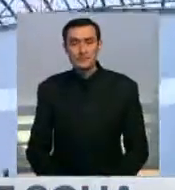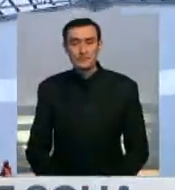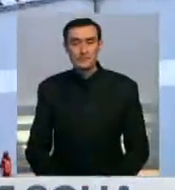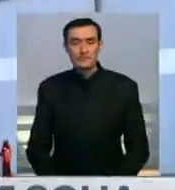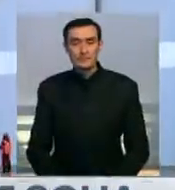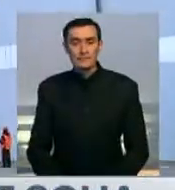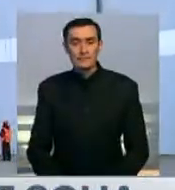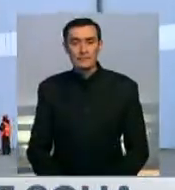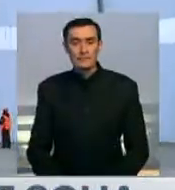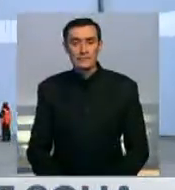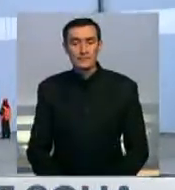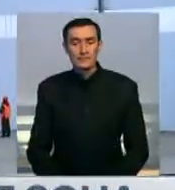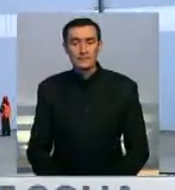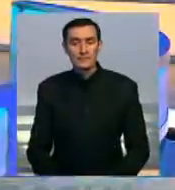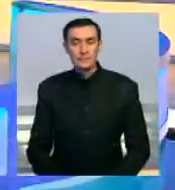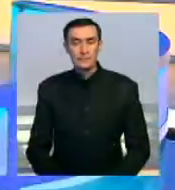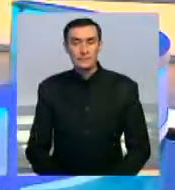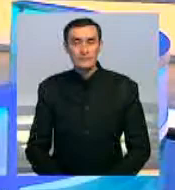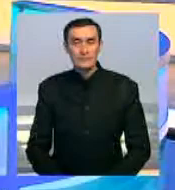Хабар 24.